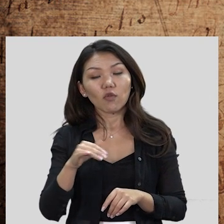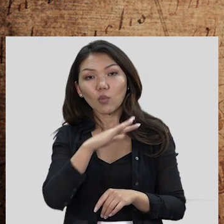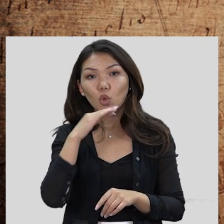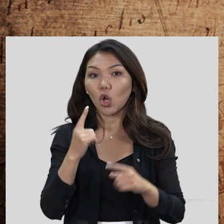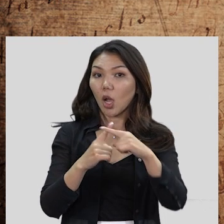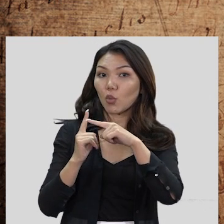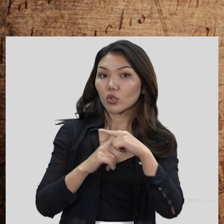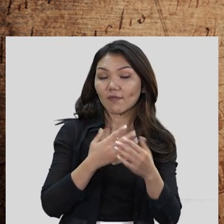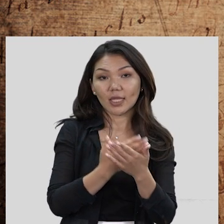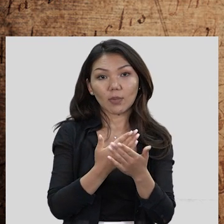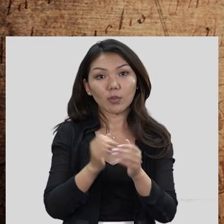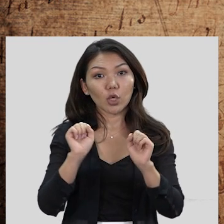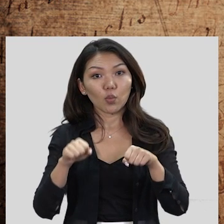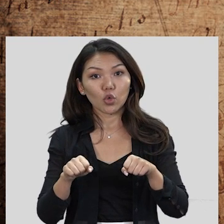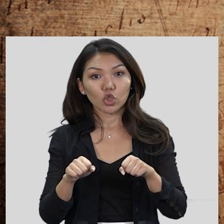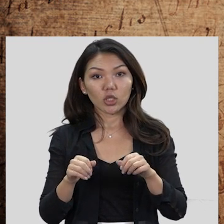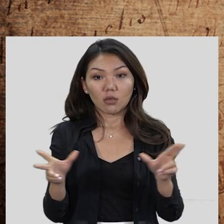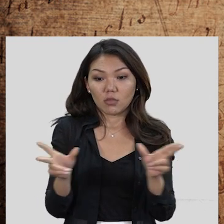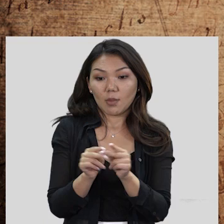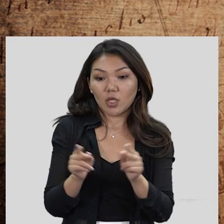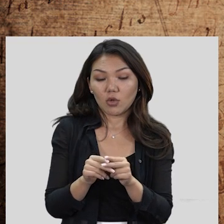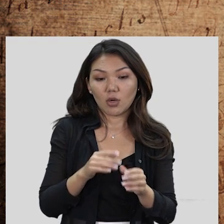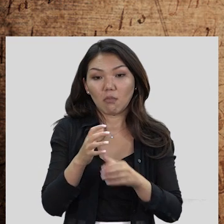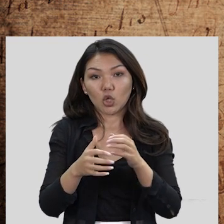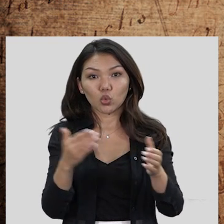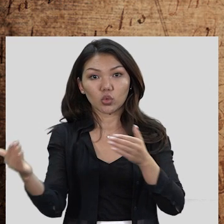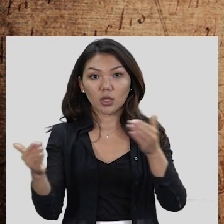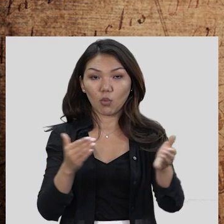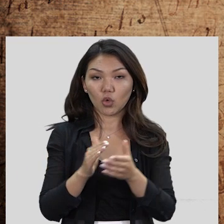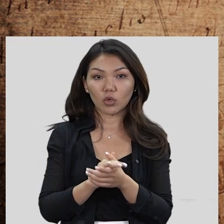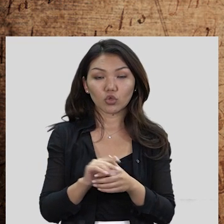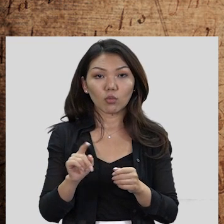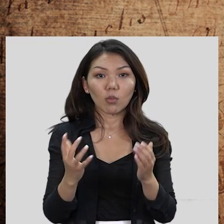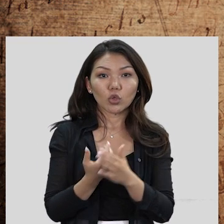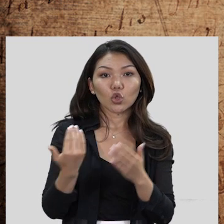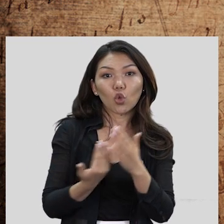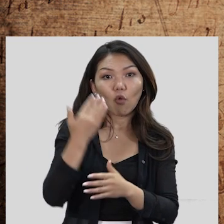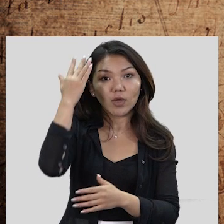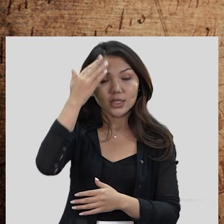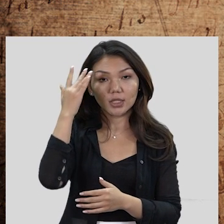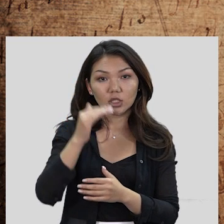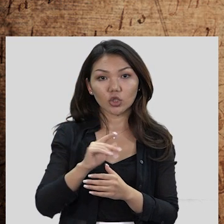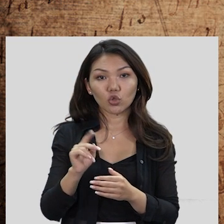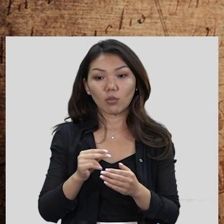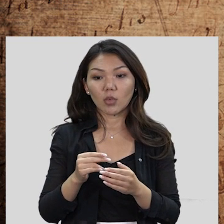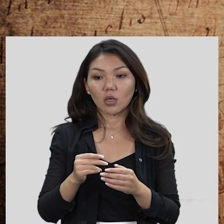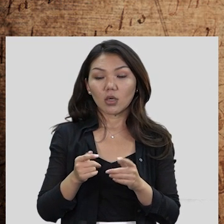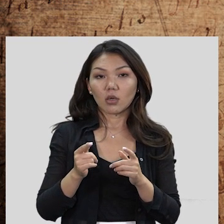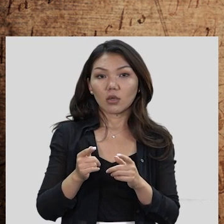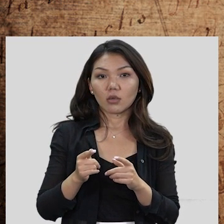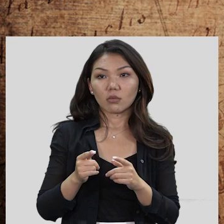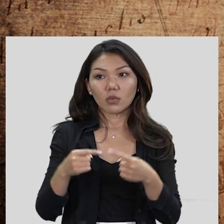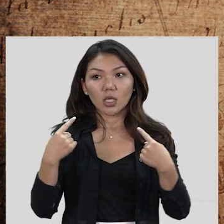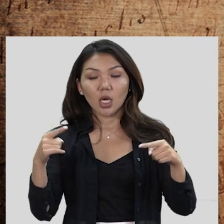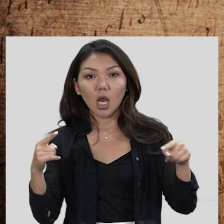например их можно комбинировать между собой чтобы получать новые значения и обозначать не только реальные предметы но и абстрактные понятия